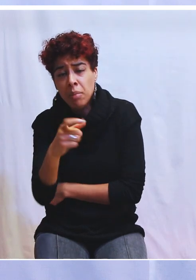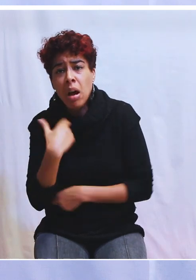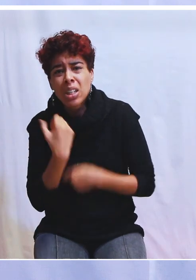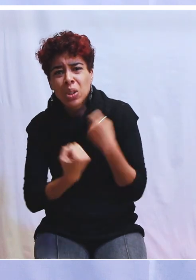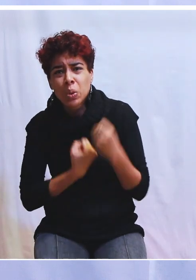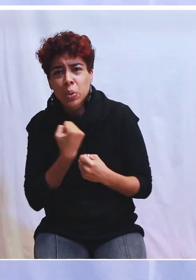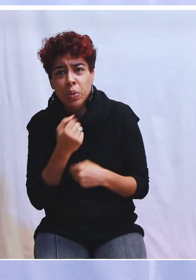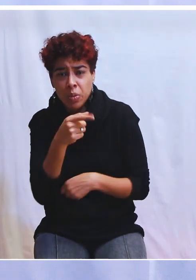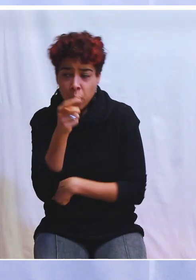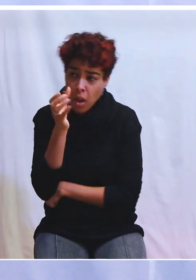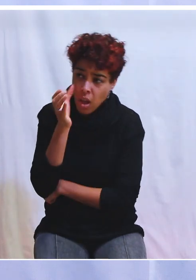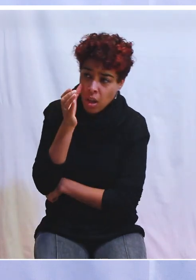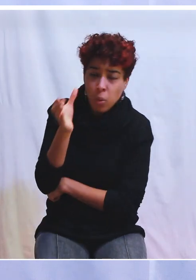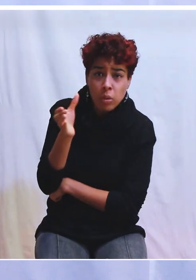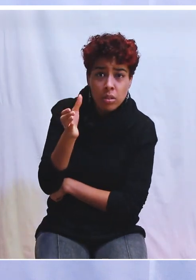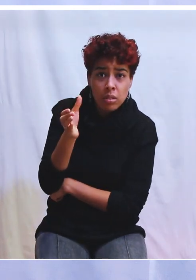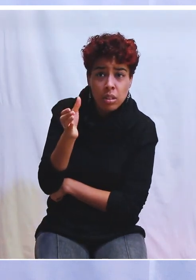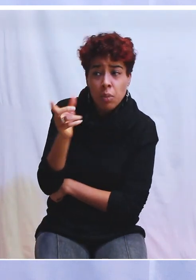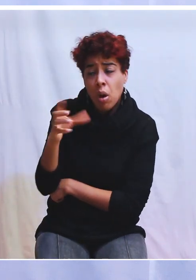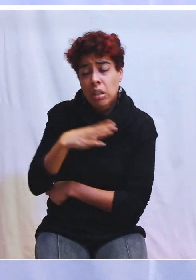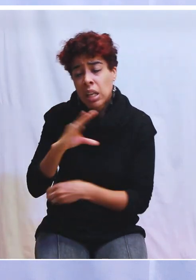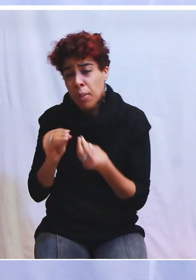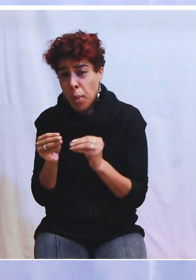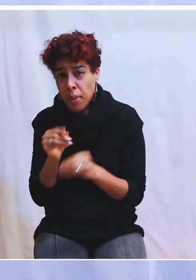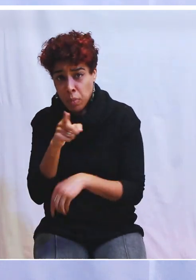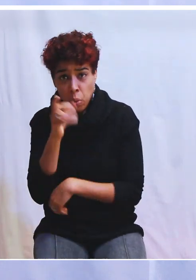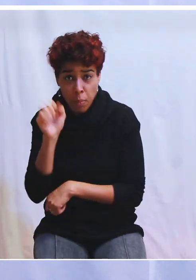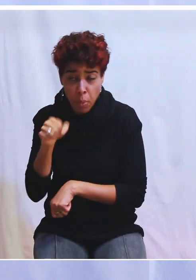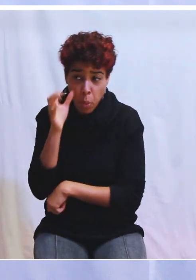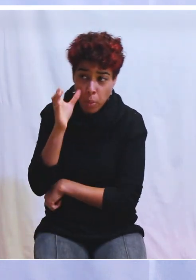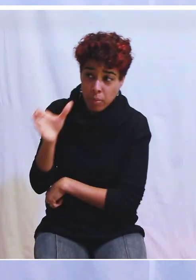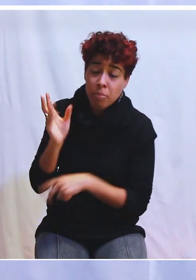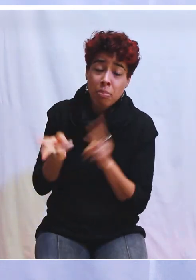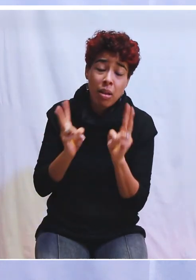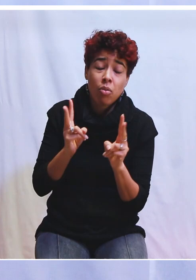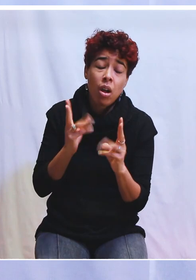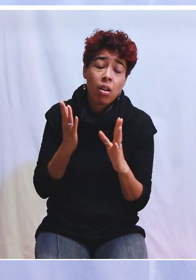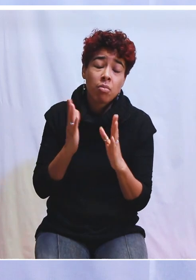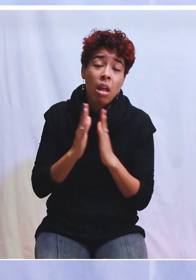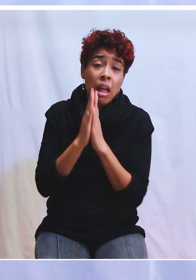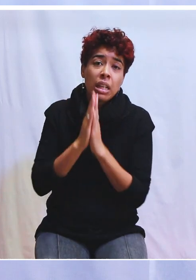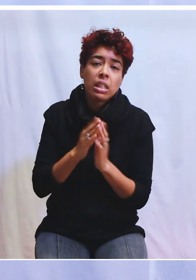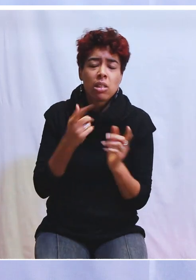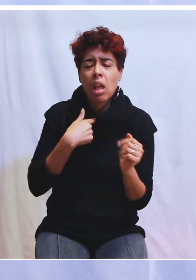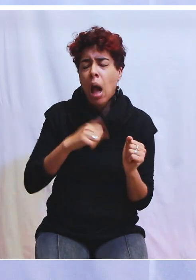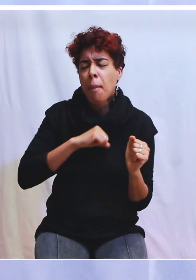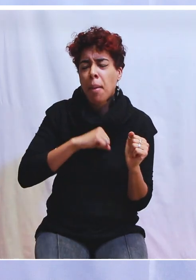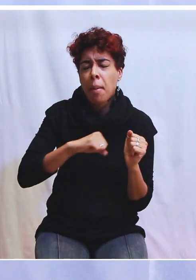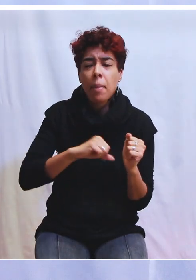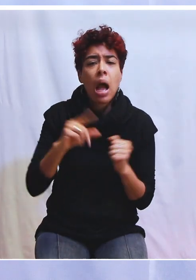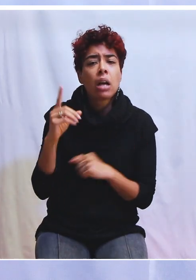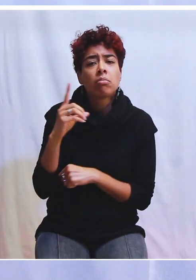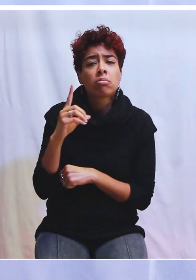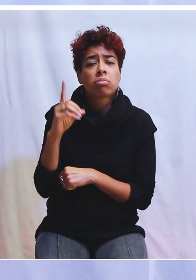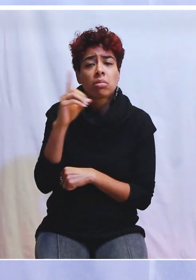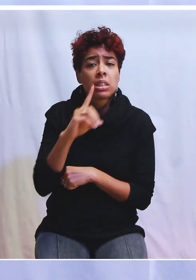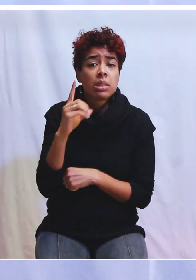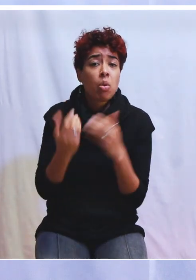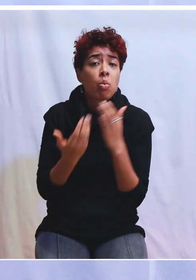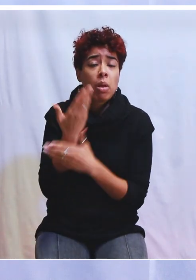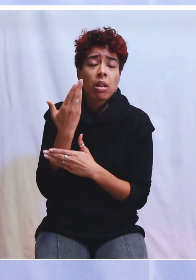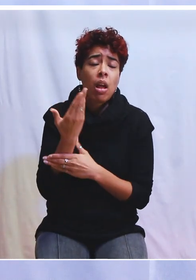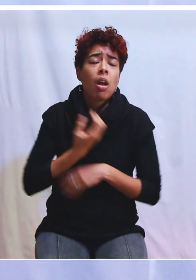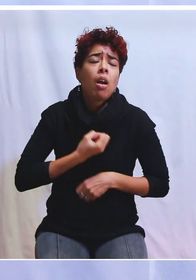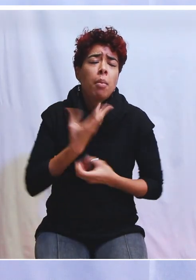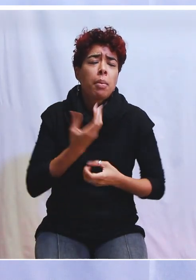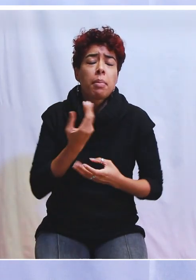souffre, j'ai tel ou tel problème ». Vous savez, parfois, dans nos églises un peu speed, on est là le dimanche matin et